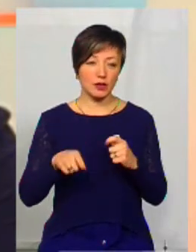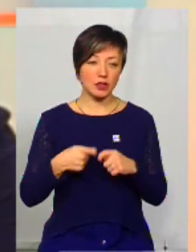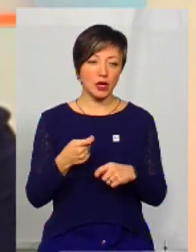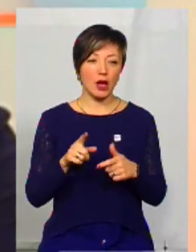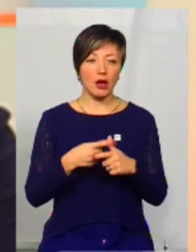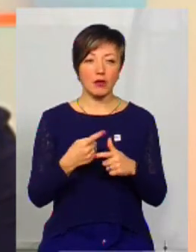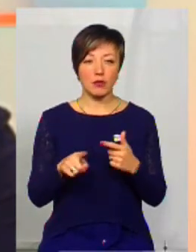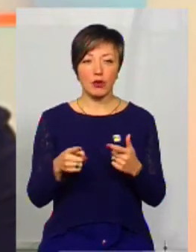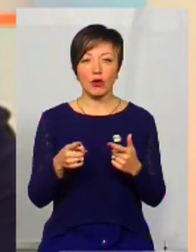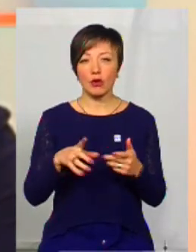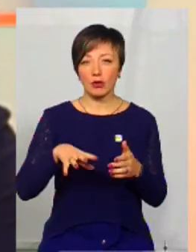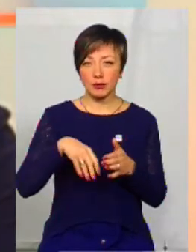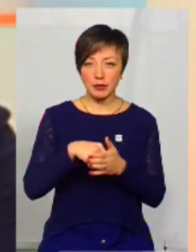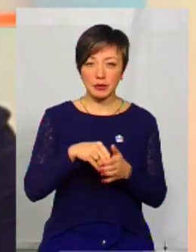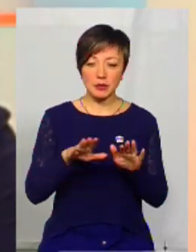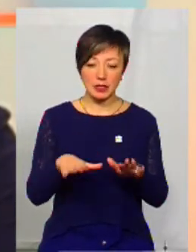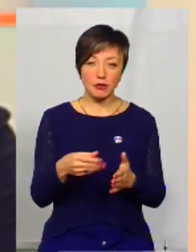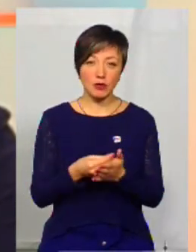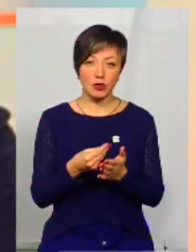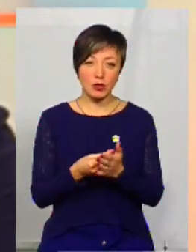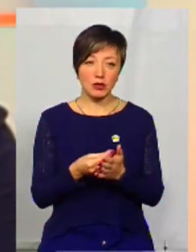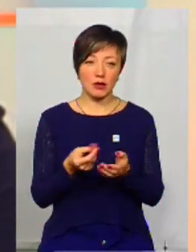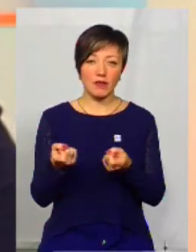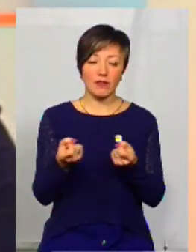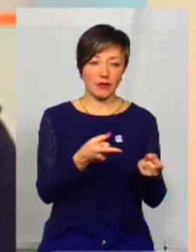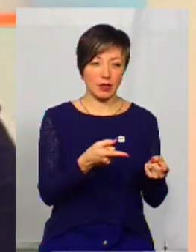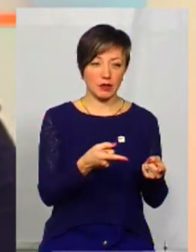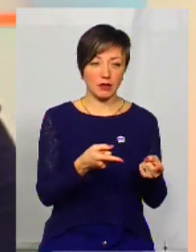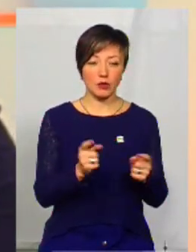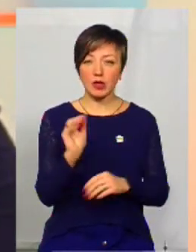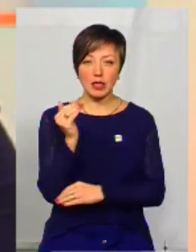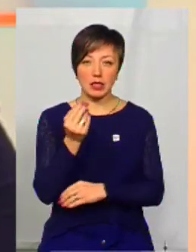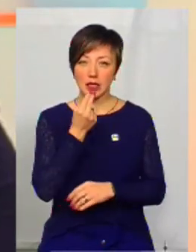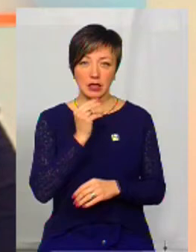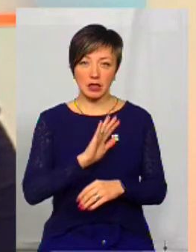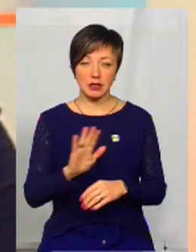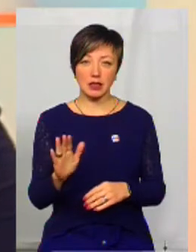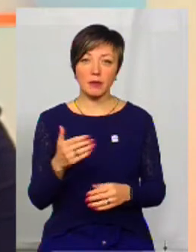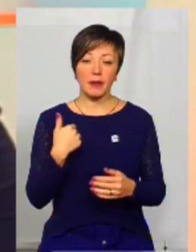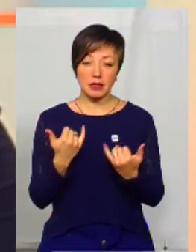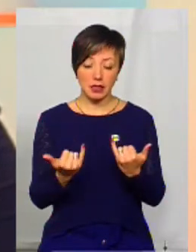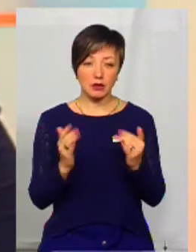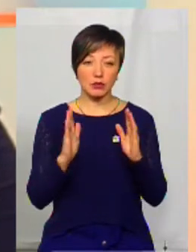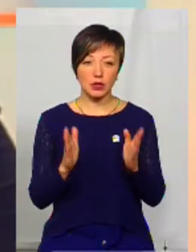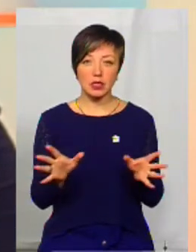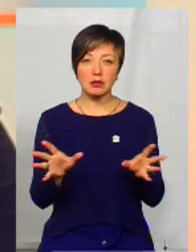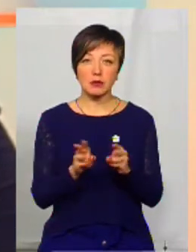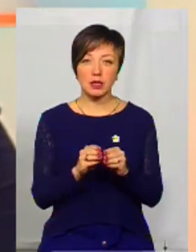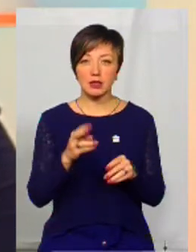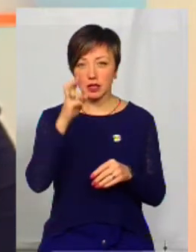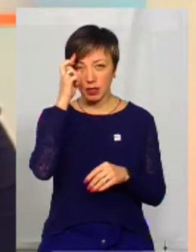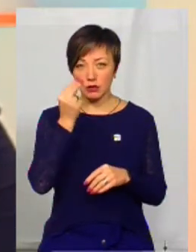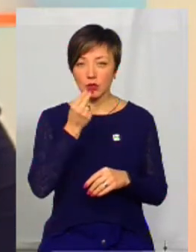це є, або кошти засновника, які йдуть відходи, бо дитина не харчується. Тому ми зараз будемо і спільно